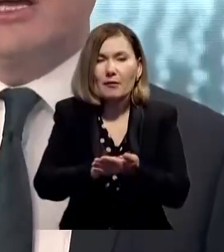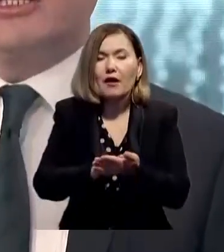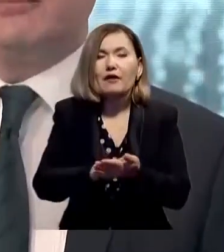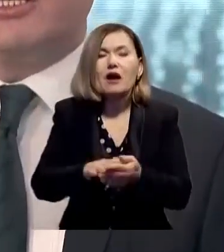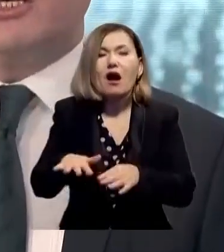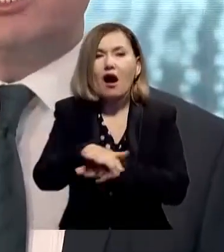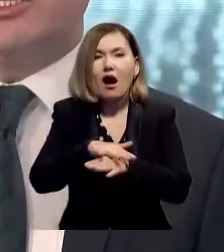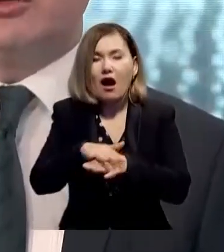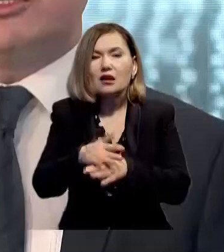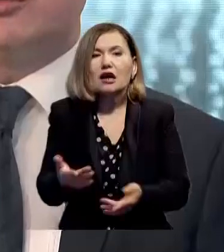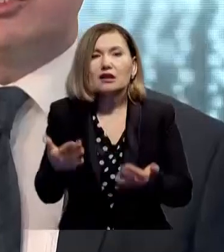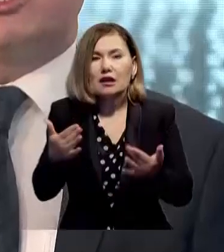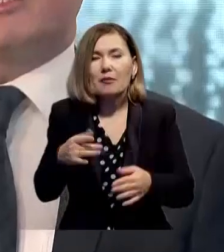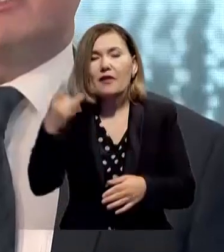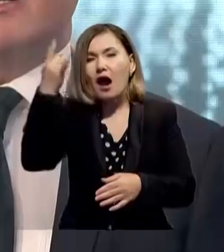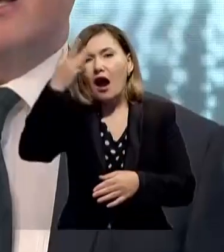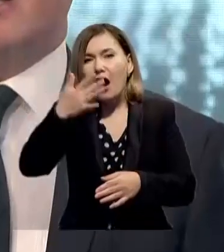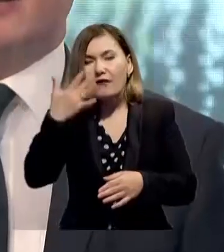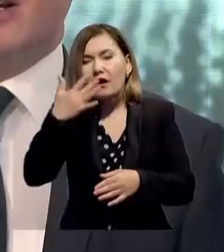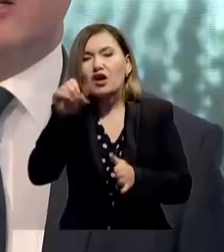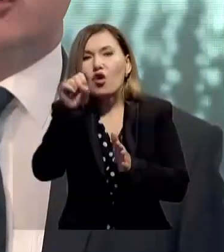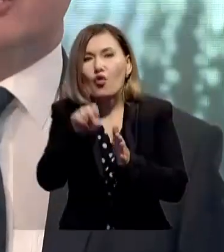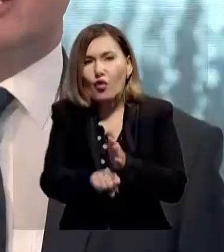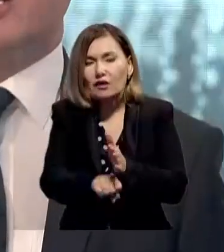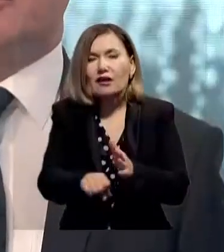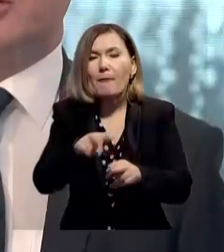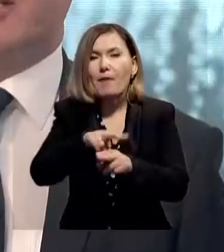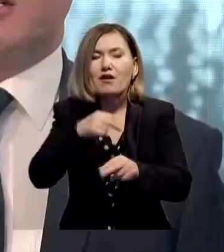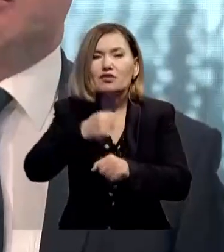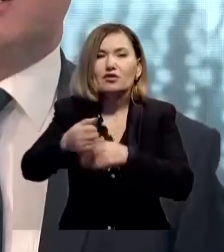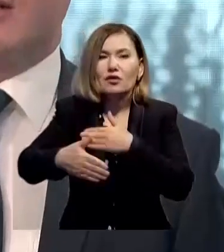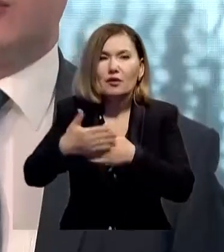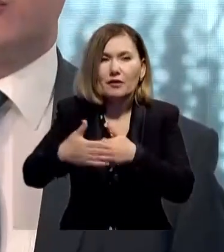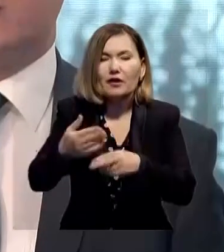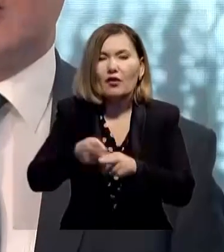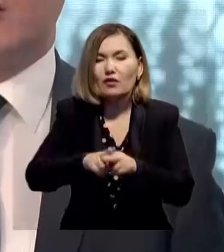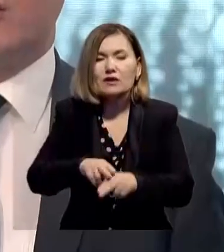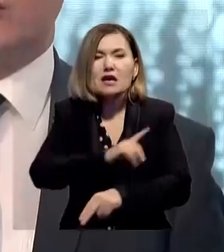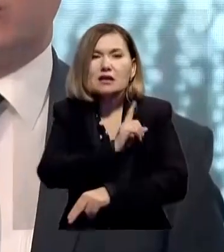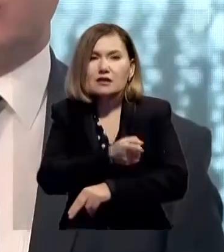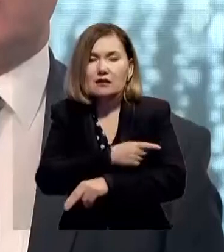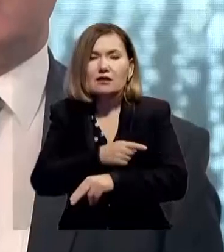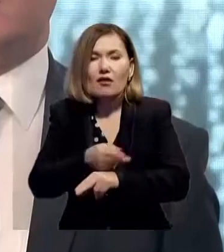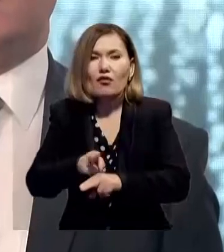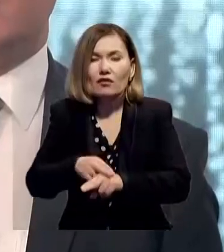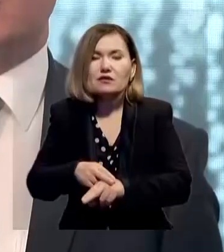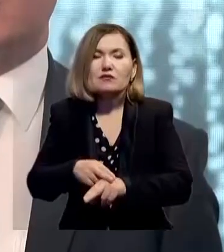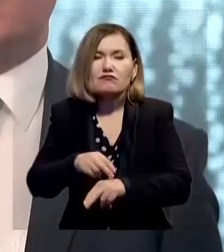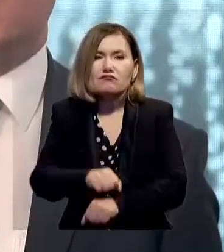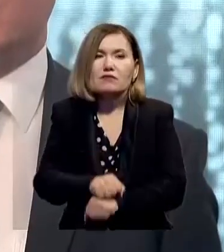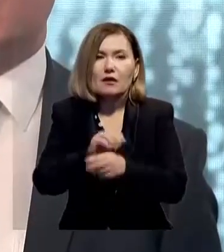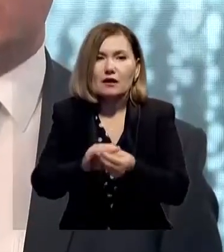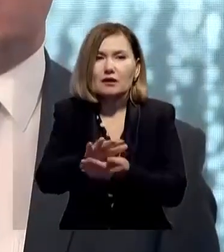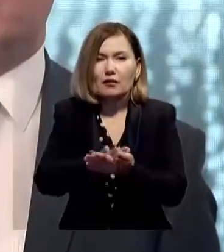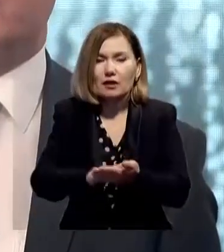жатыр. Тіпті кейбір шерушілер 17 жастағы нақ үшін кек аламыз деп жазылған плакаттар ұстап алған. Толығырақ бірер сәттен кейін